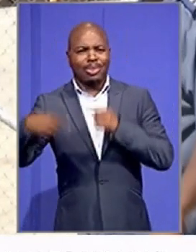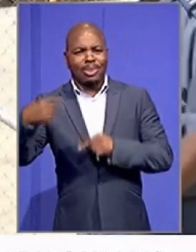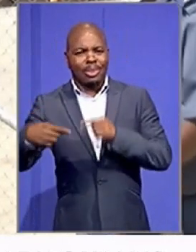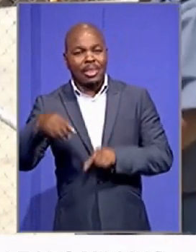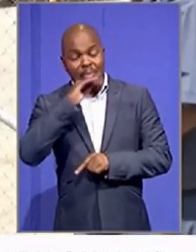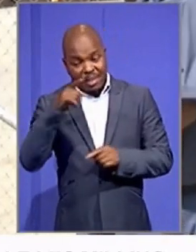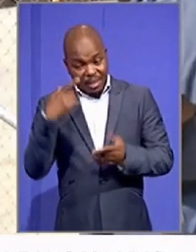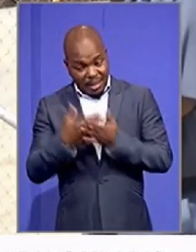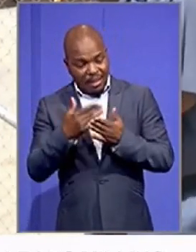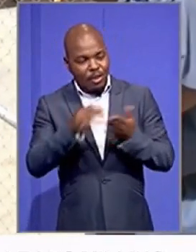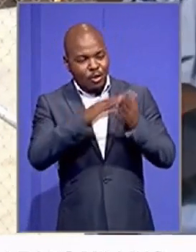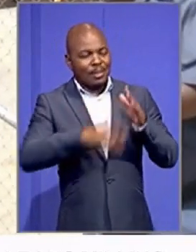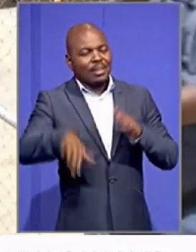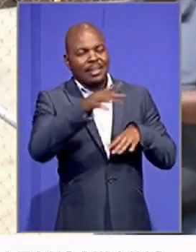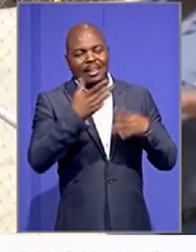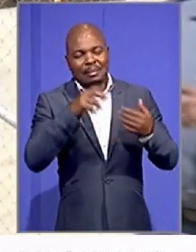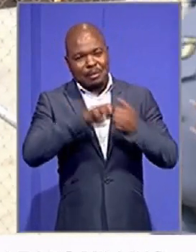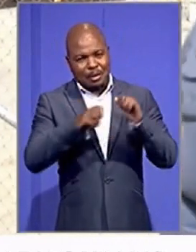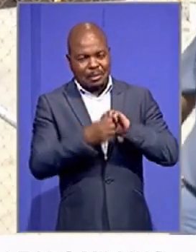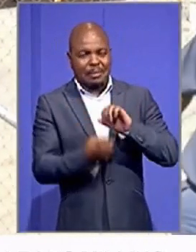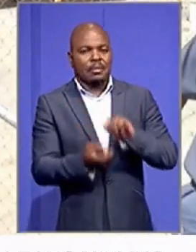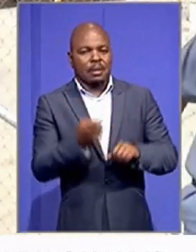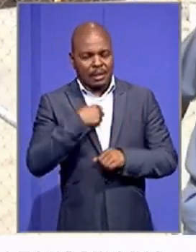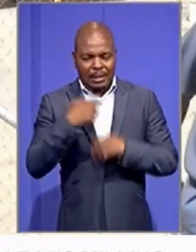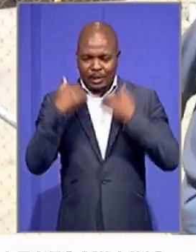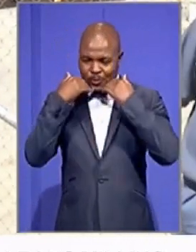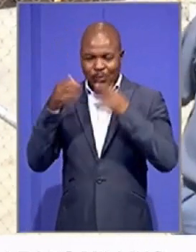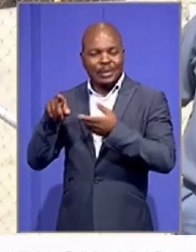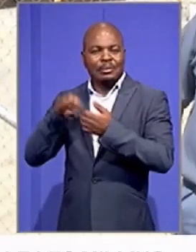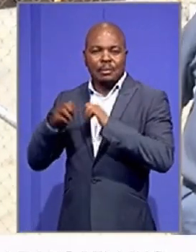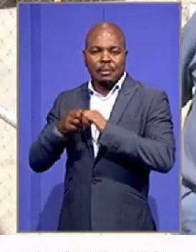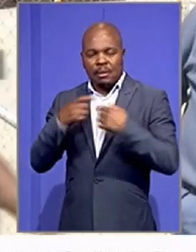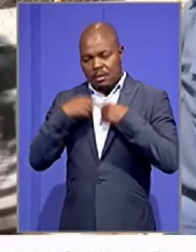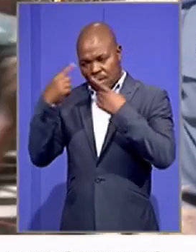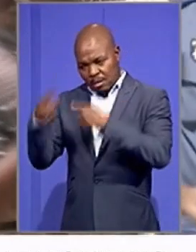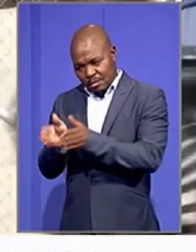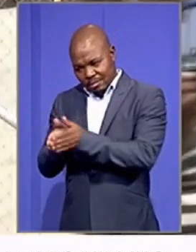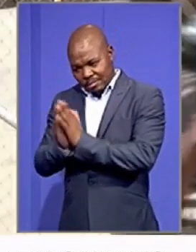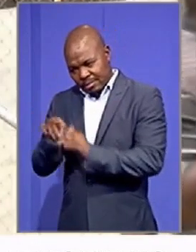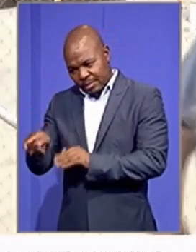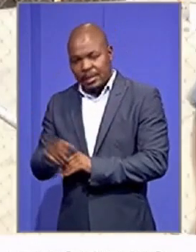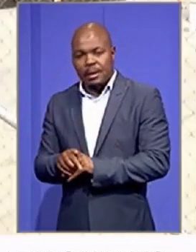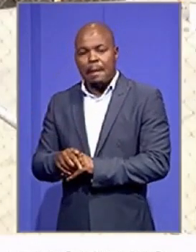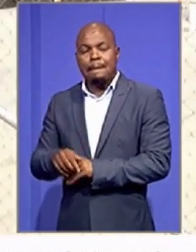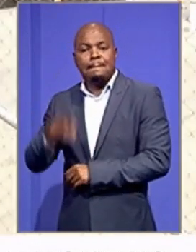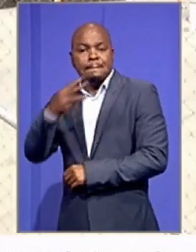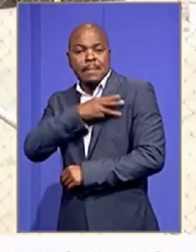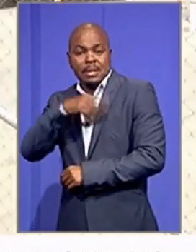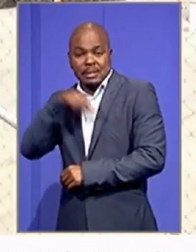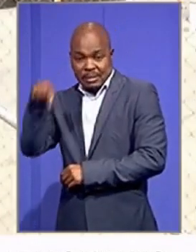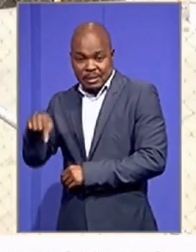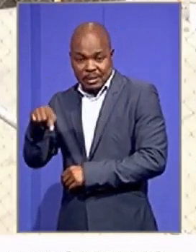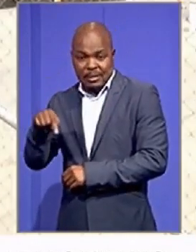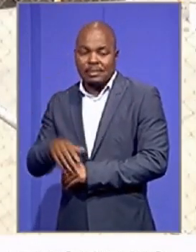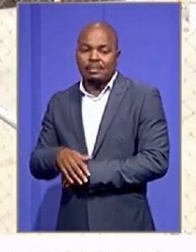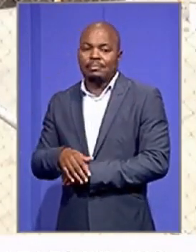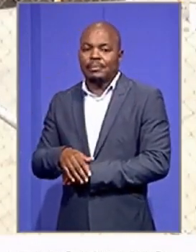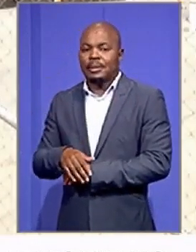tshollong ya madi ka ga motse jale re kgatlhano le ntho so re dile kwano tla ipiletsa ho botsamaisi mona gore bo